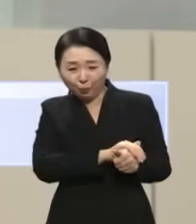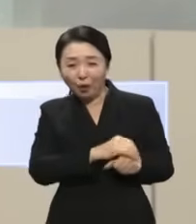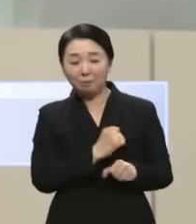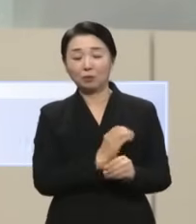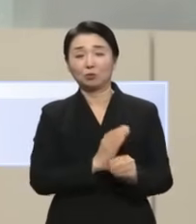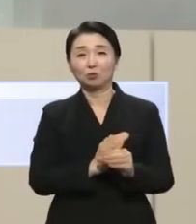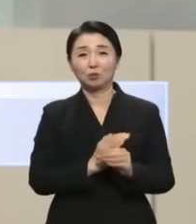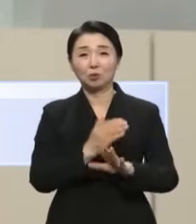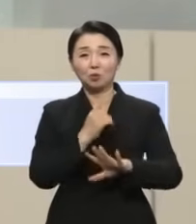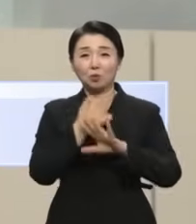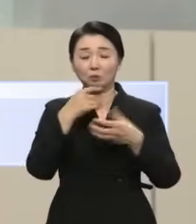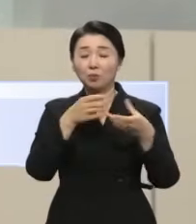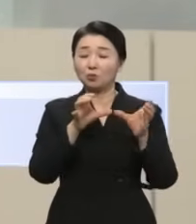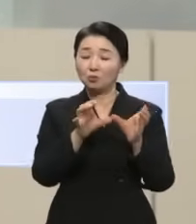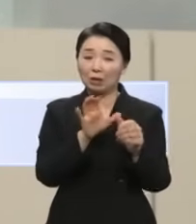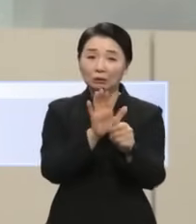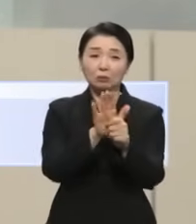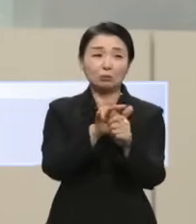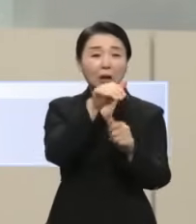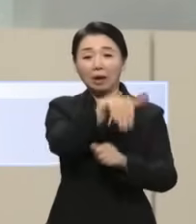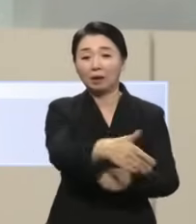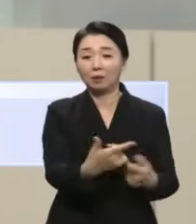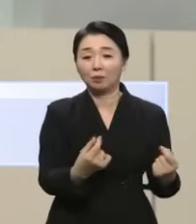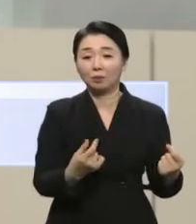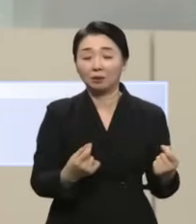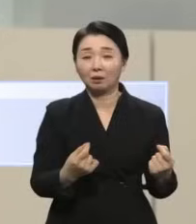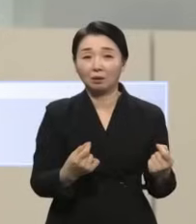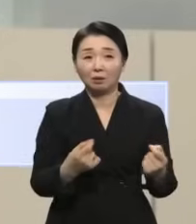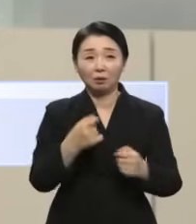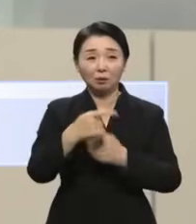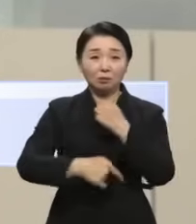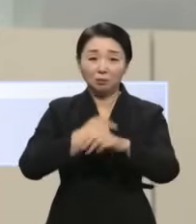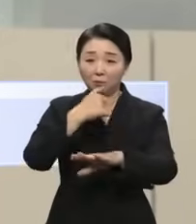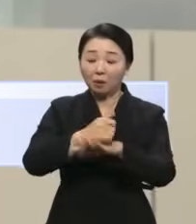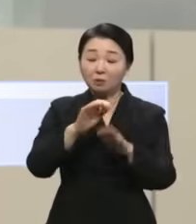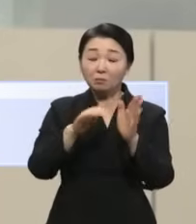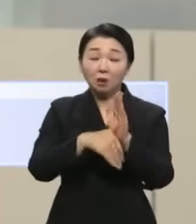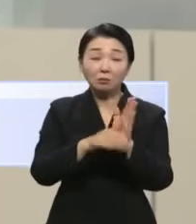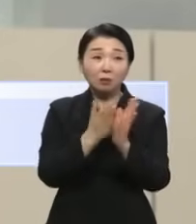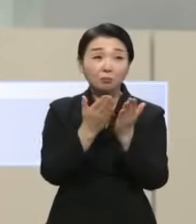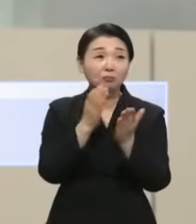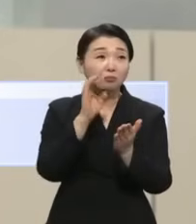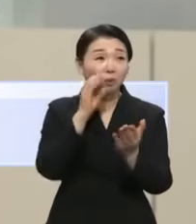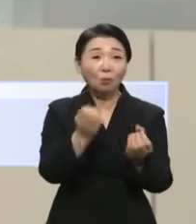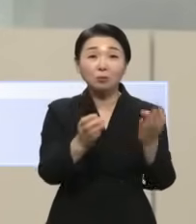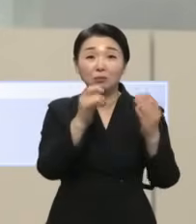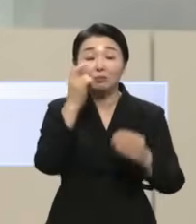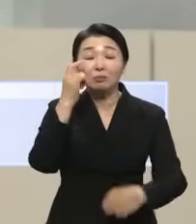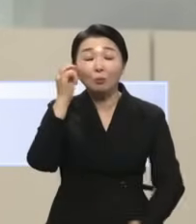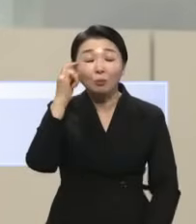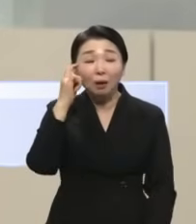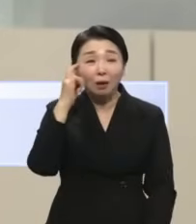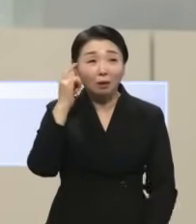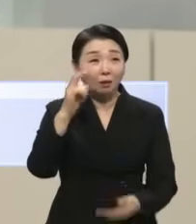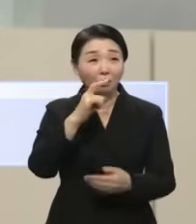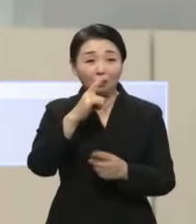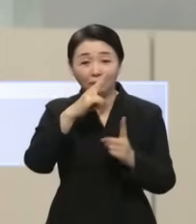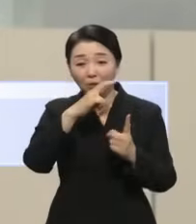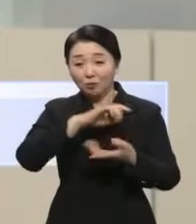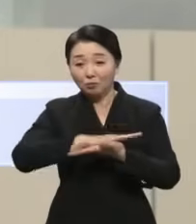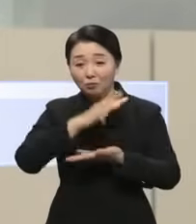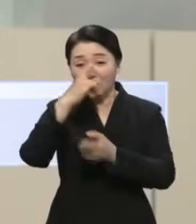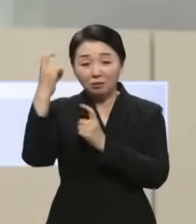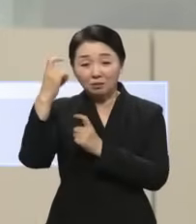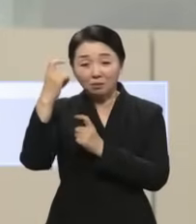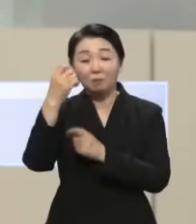지지를 떨어뜨린다고 저 생각을 합니다 근데 저분들이 연말에 또 왜 저런 걸 할까 사실 토크 콘서트라는게 아 아니 출판 기념이라는게 사실 책을